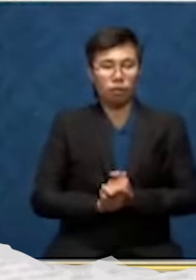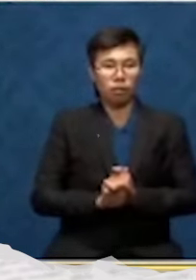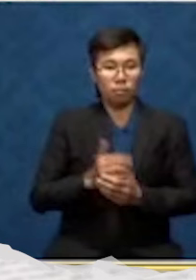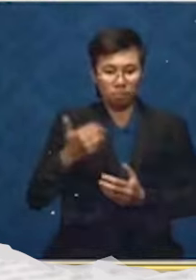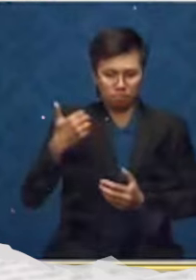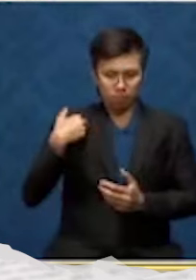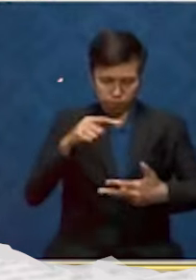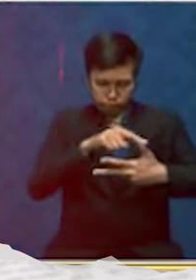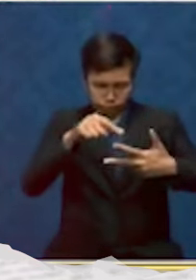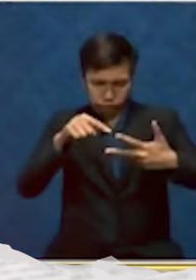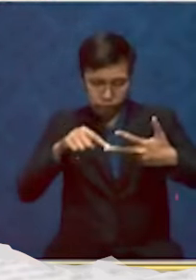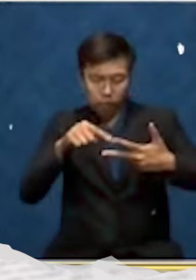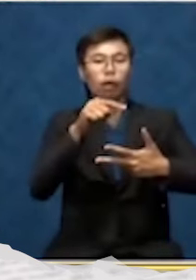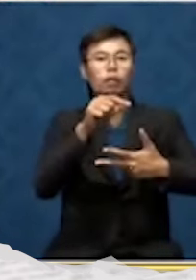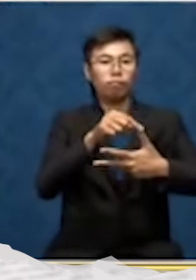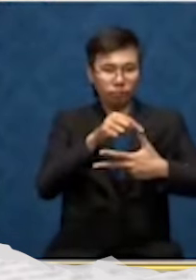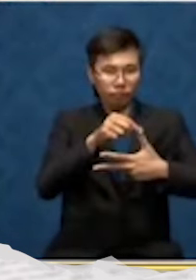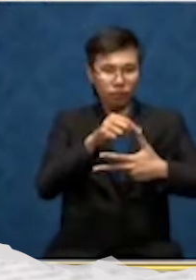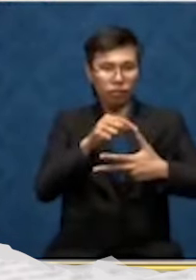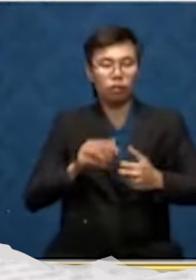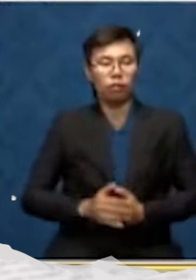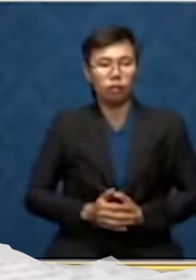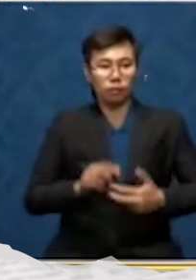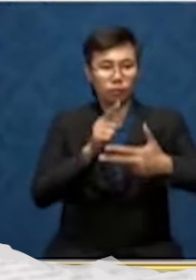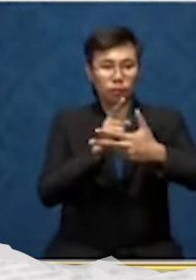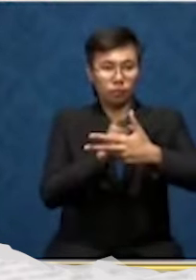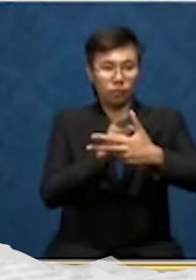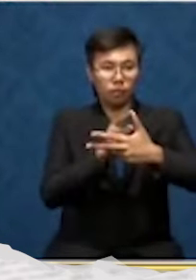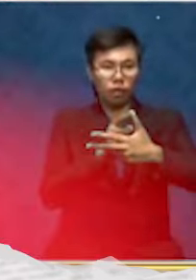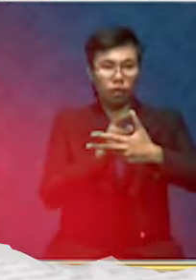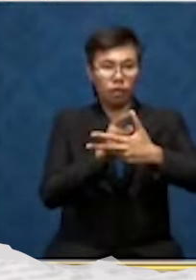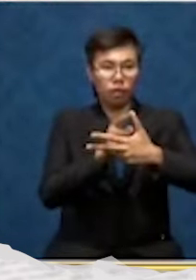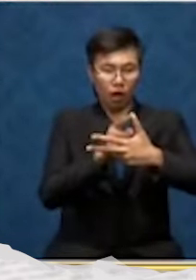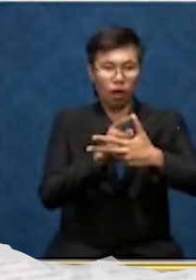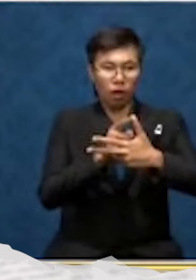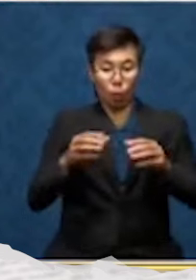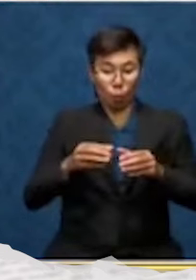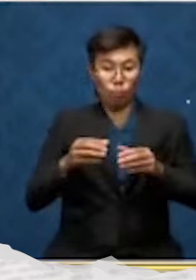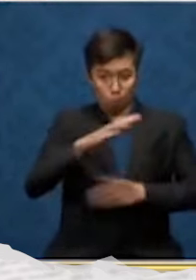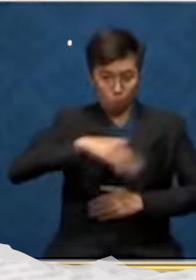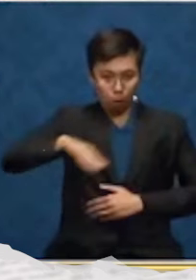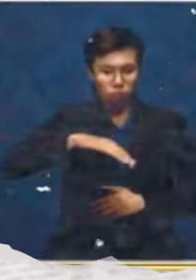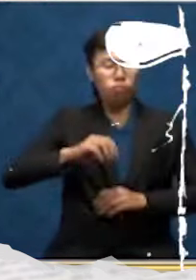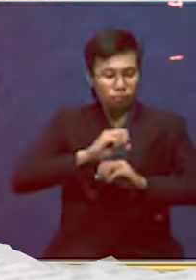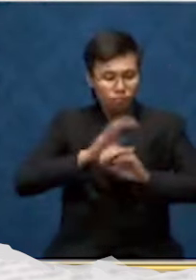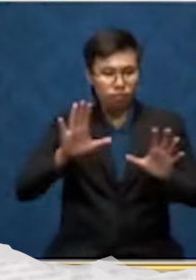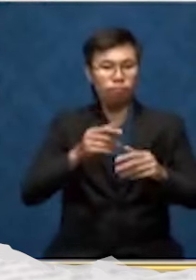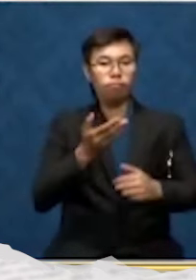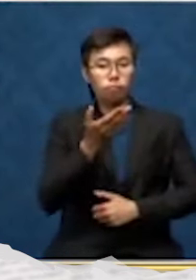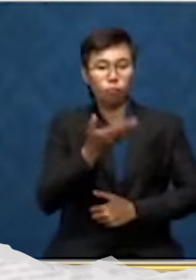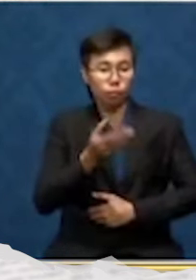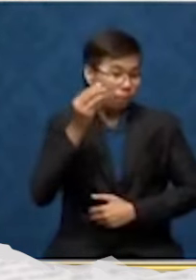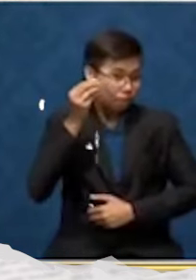ด้วยกันครับในส่วนที่1ก็คือว่าเอาเข้าจริงๆแล้วพวกเราชัดเจนนะครับว่าคุณพิธาลิ้มเจริญรัตน์เ